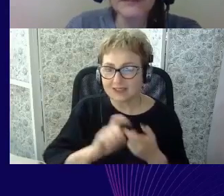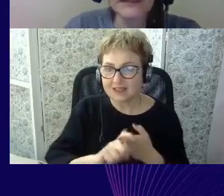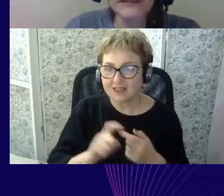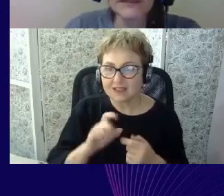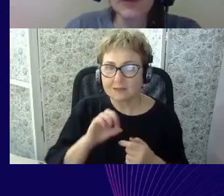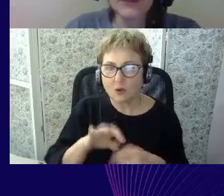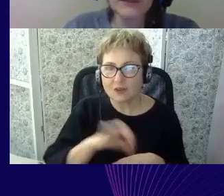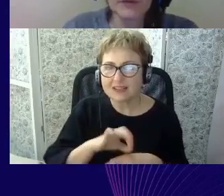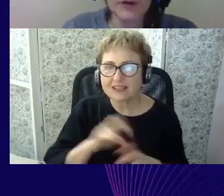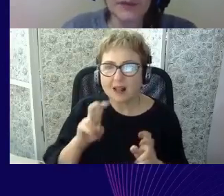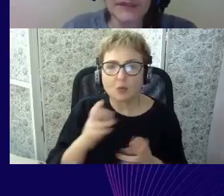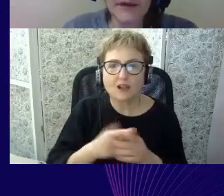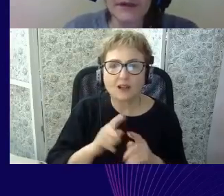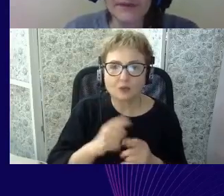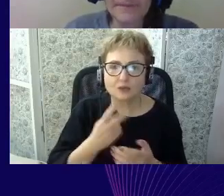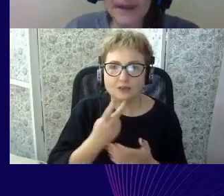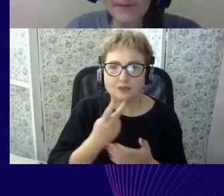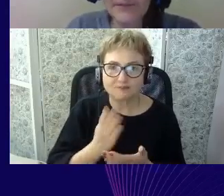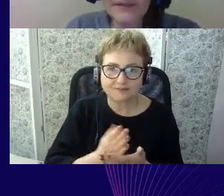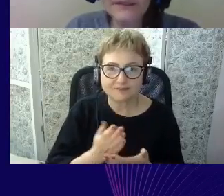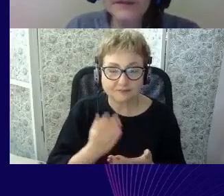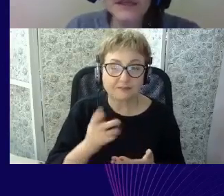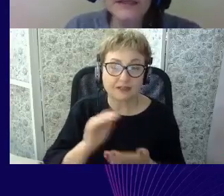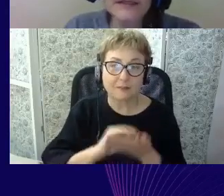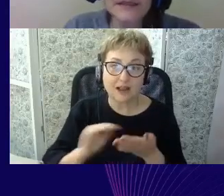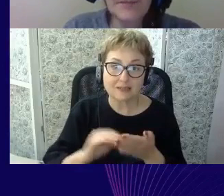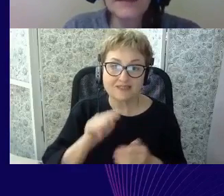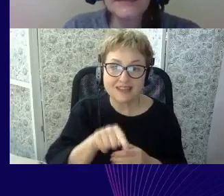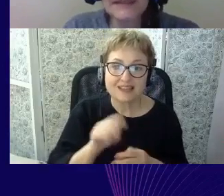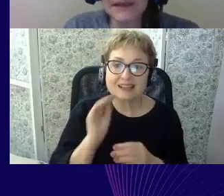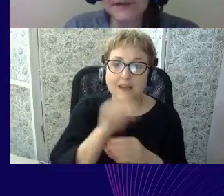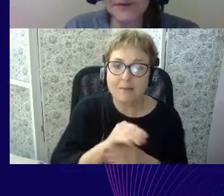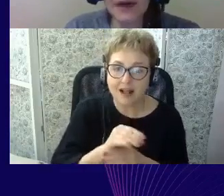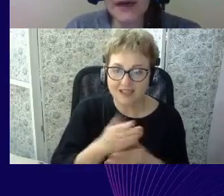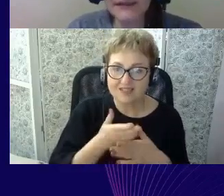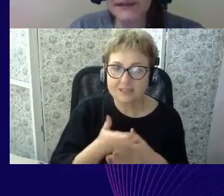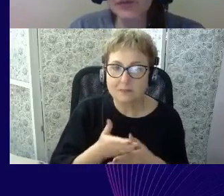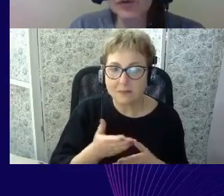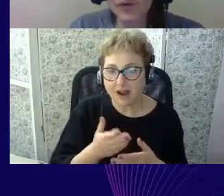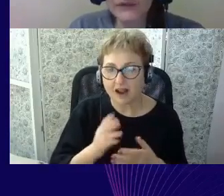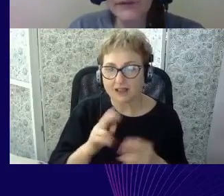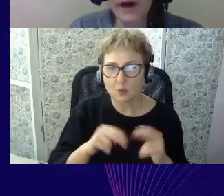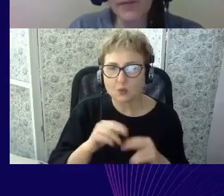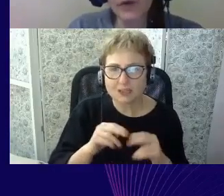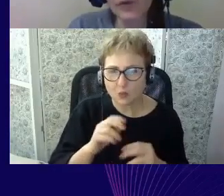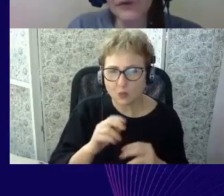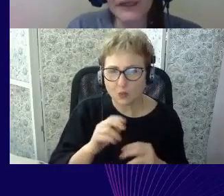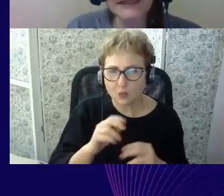в зависимости от нозологии, которая представлена, прописывает те дополнительные вспомогательные